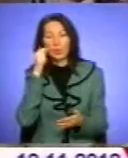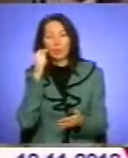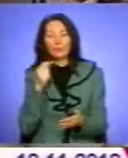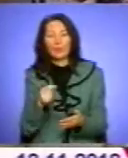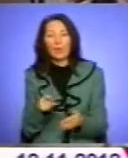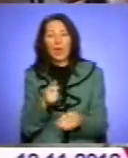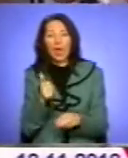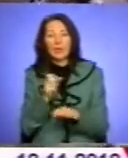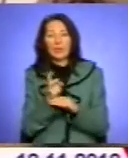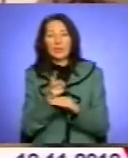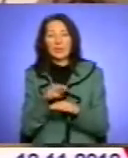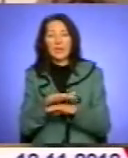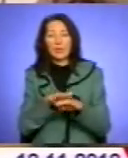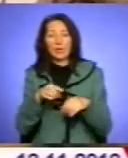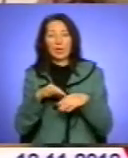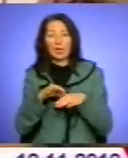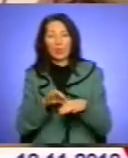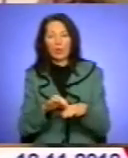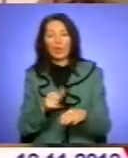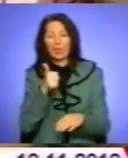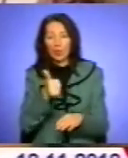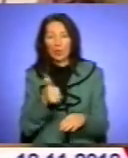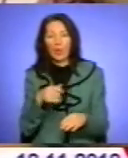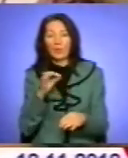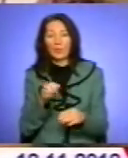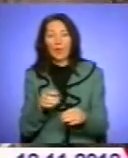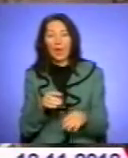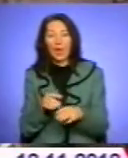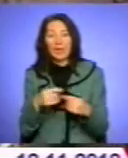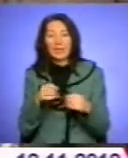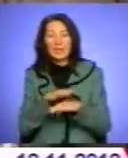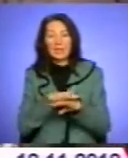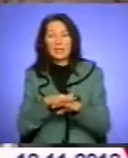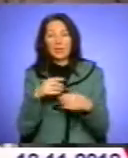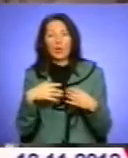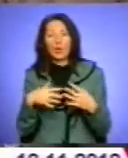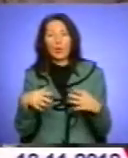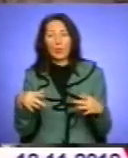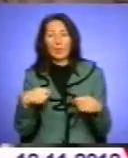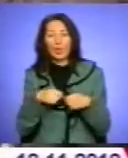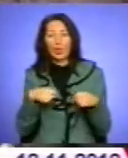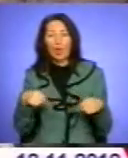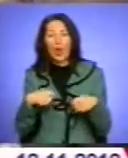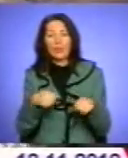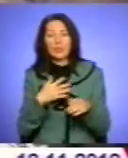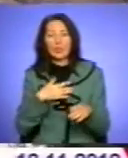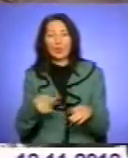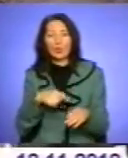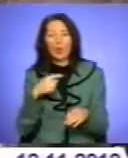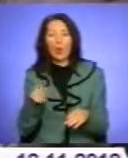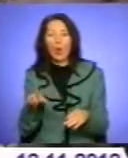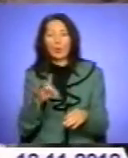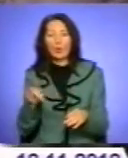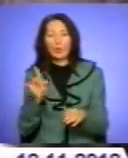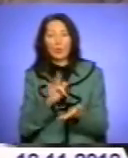головному управлінні агропромрозвитку облдержадміністрації. Відтак, сільськогосподарські торговиці в нашому обласному центрі триватимуть до